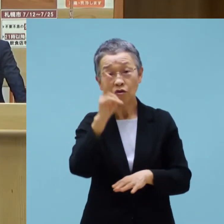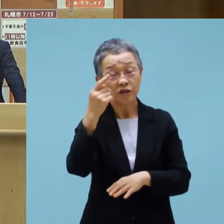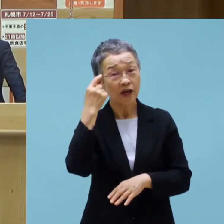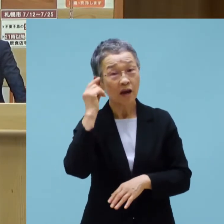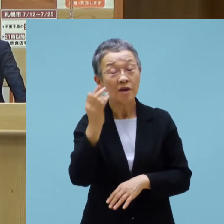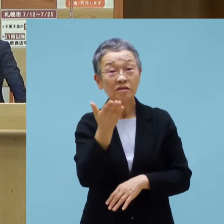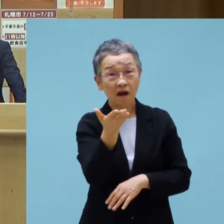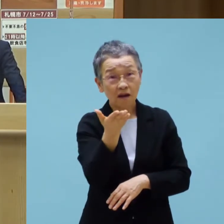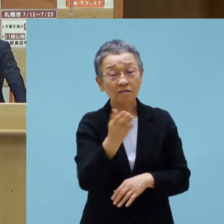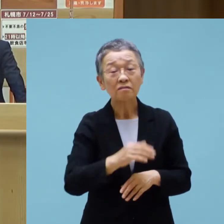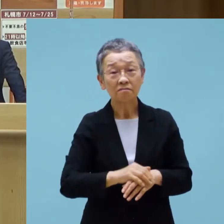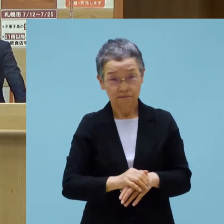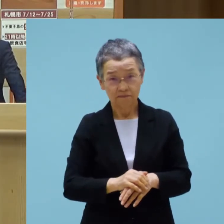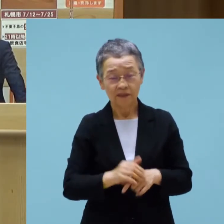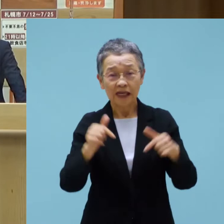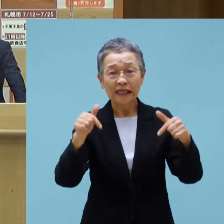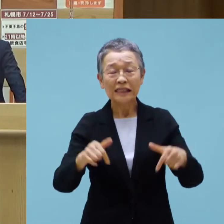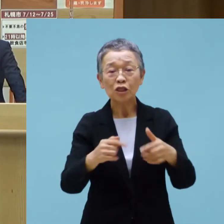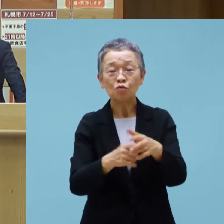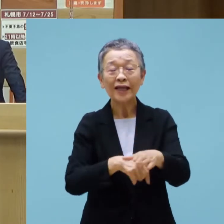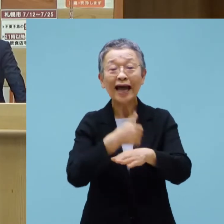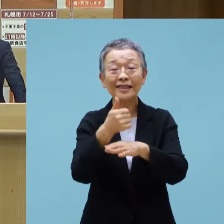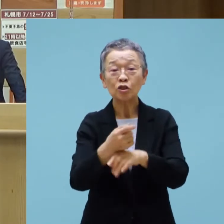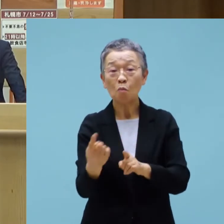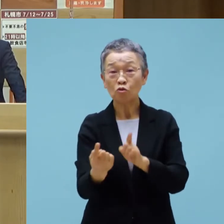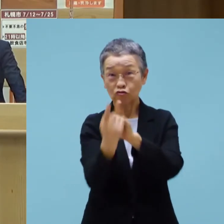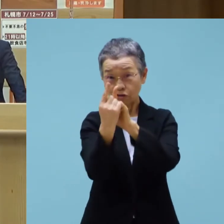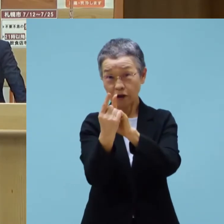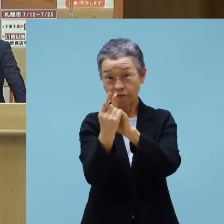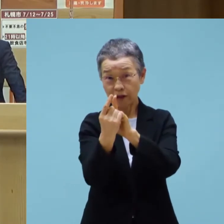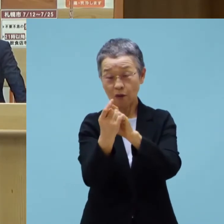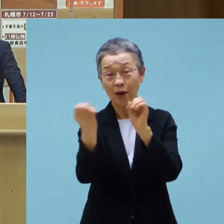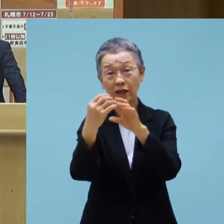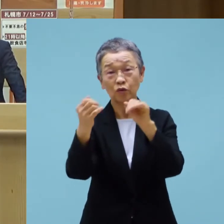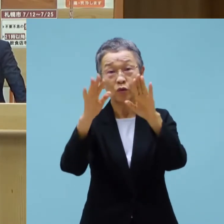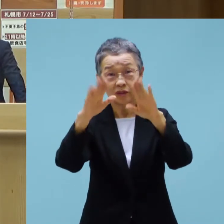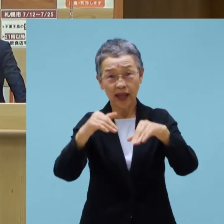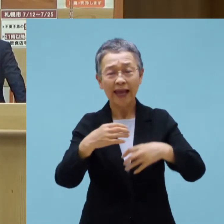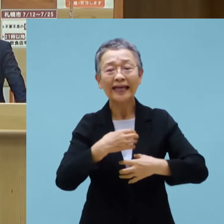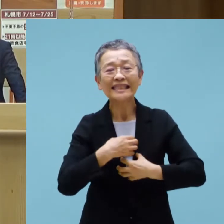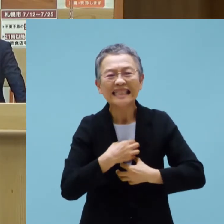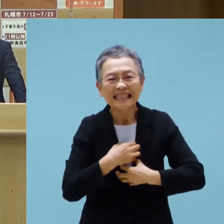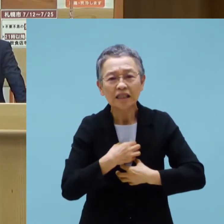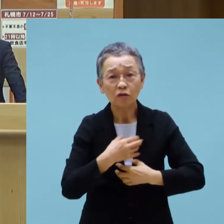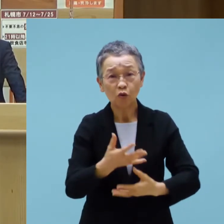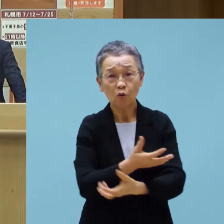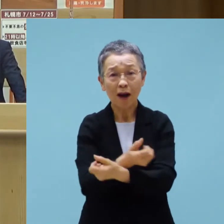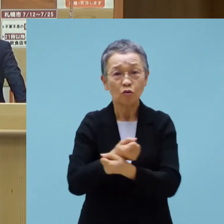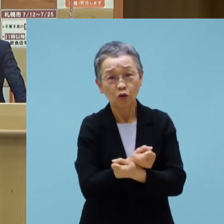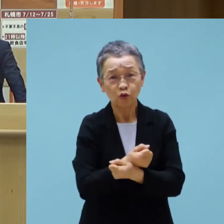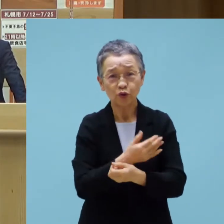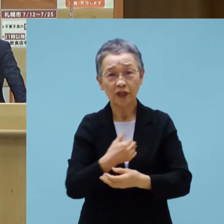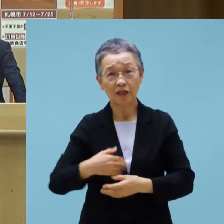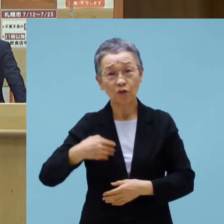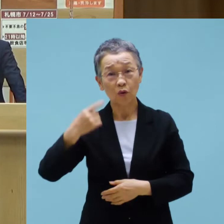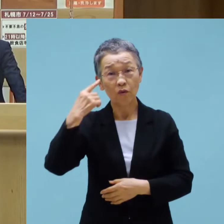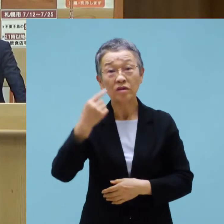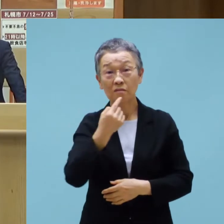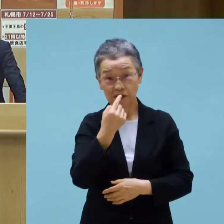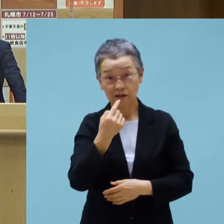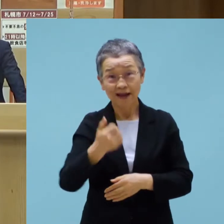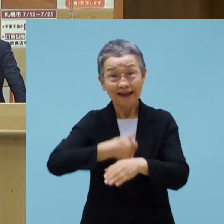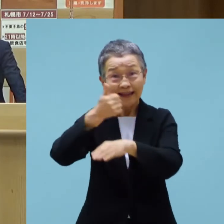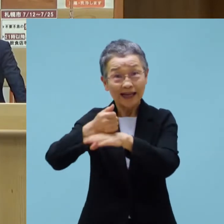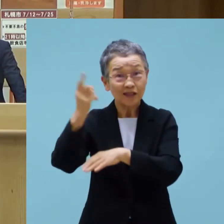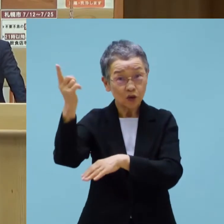臣とも直接お話をしてその危機感については共有させていただきました。まあ、その大臣の方もそ